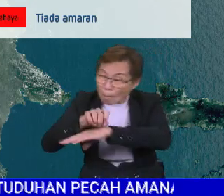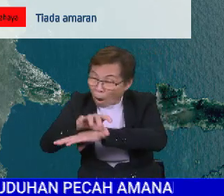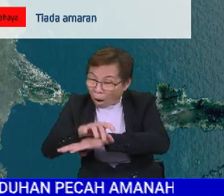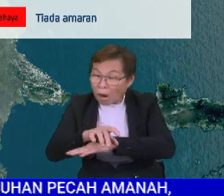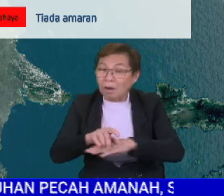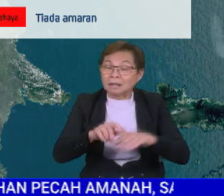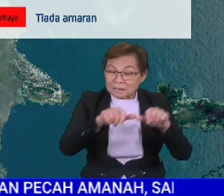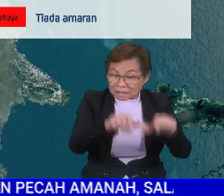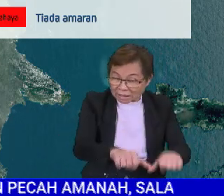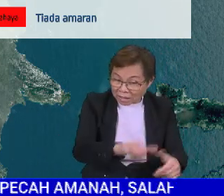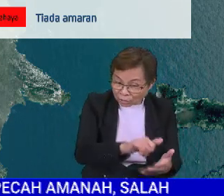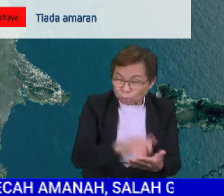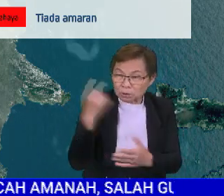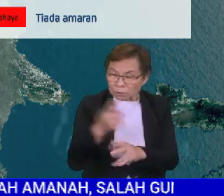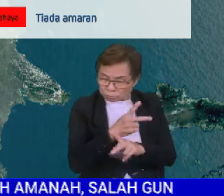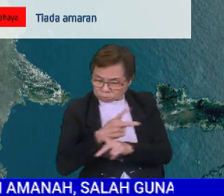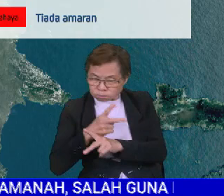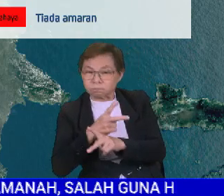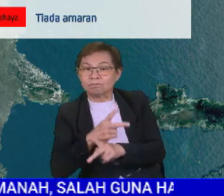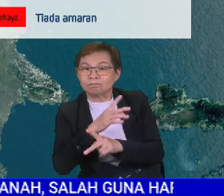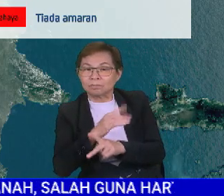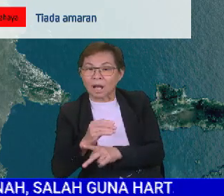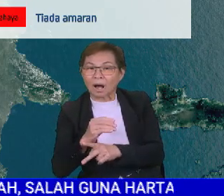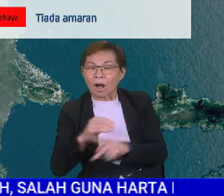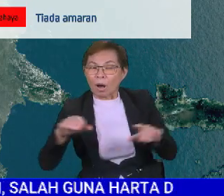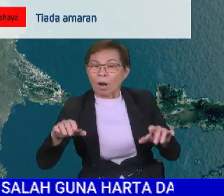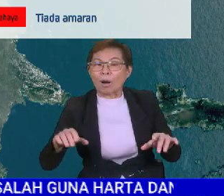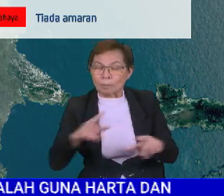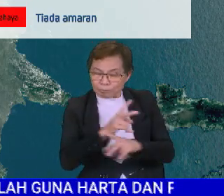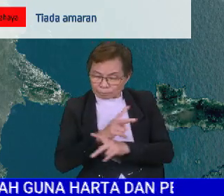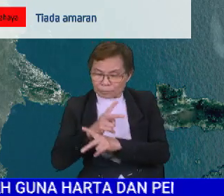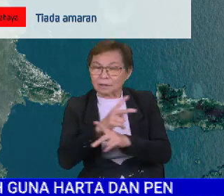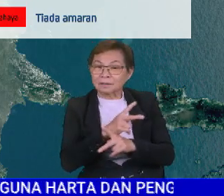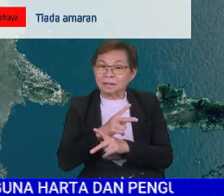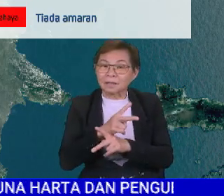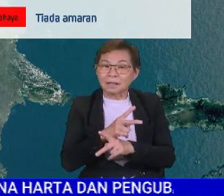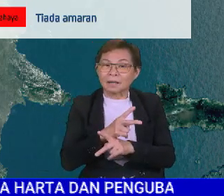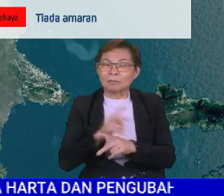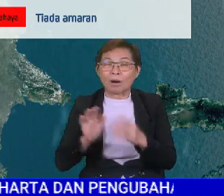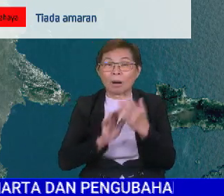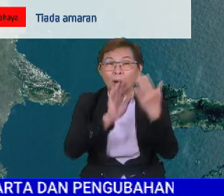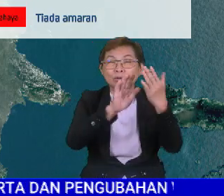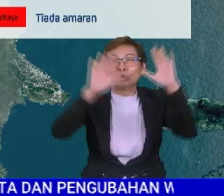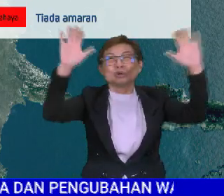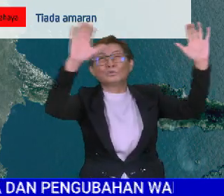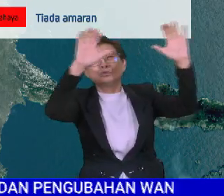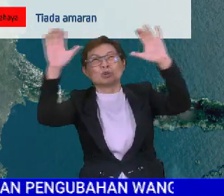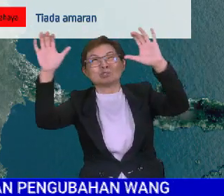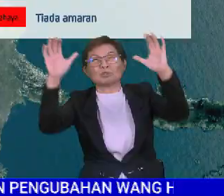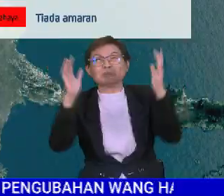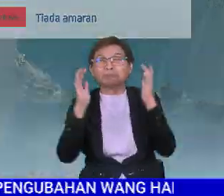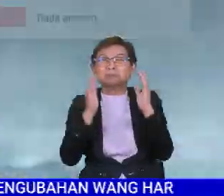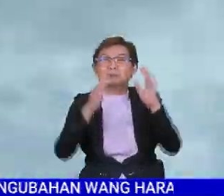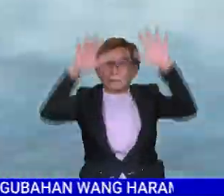yang terlibat agar sentiasa berwaspada dan mengambil langkah yang berjaga-jaga dalam menghadapi keadaan cuaca yang